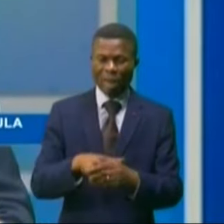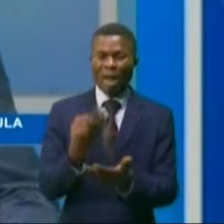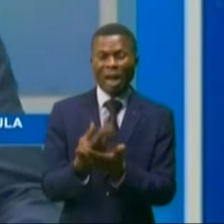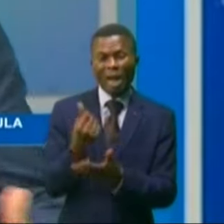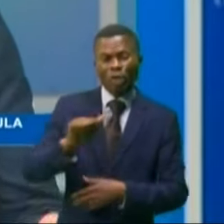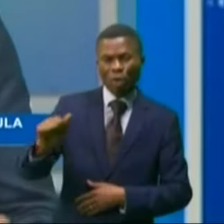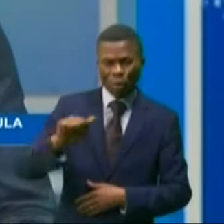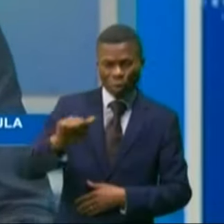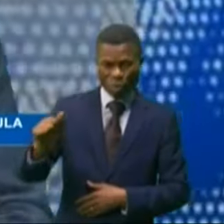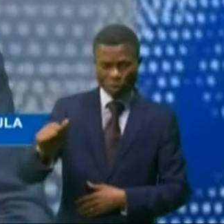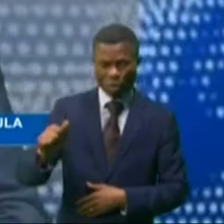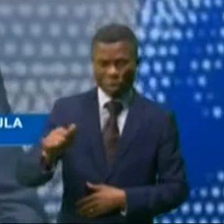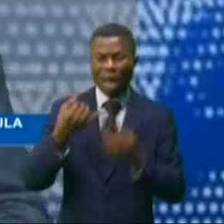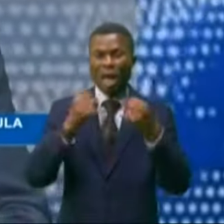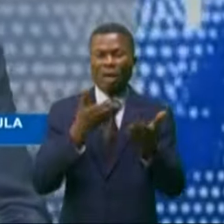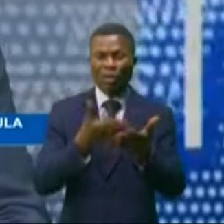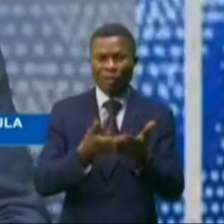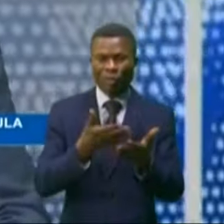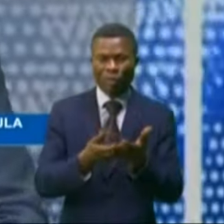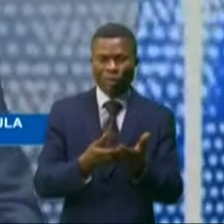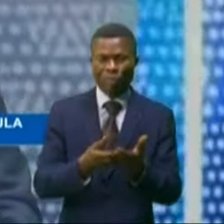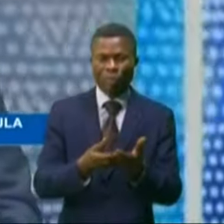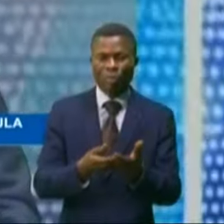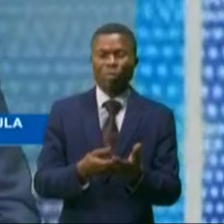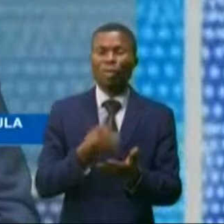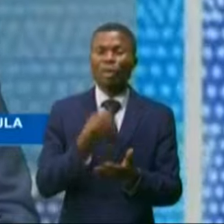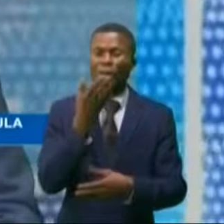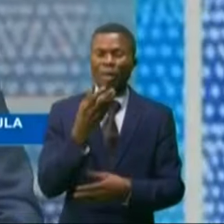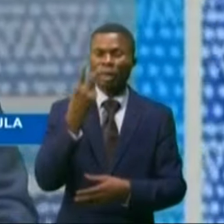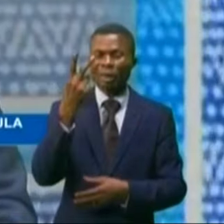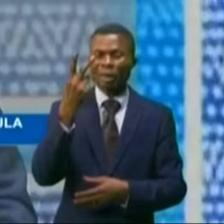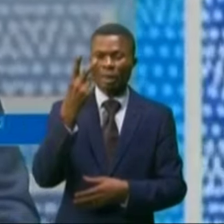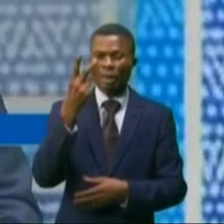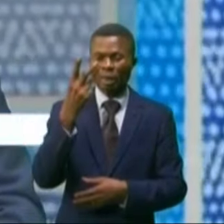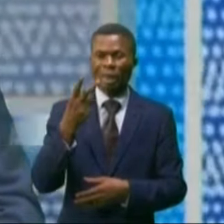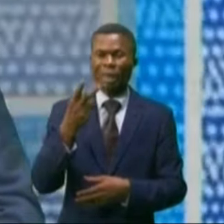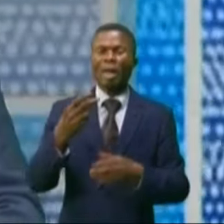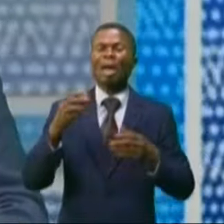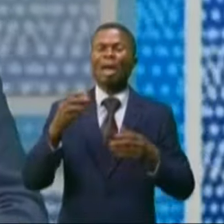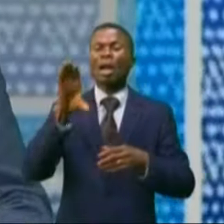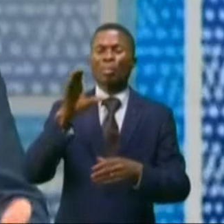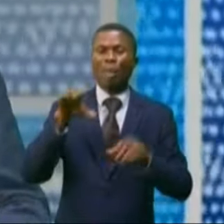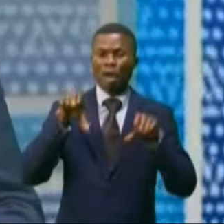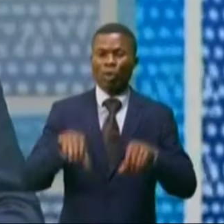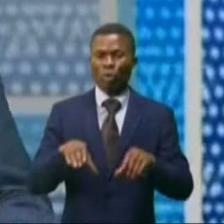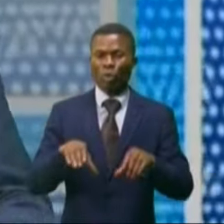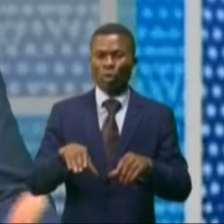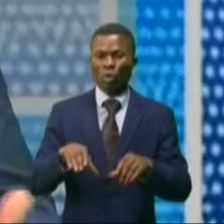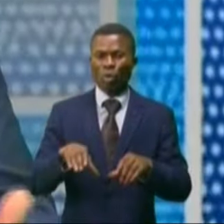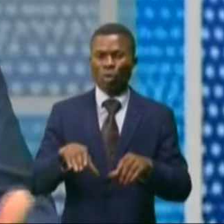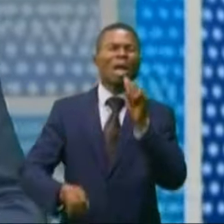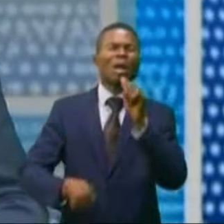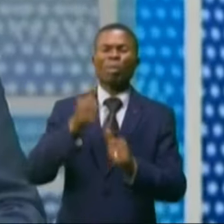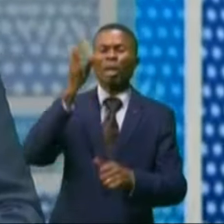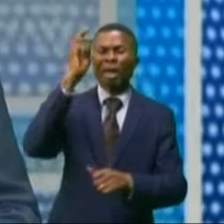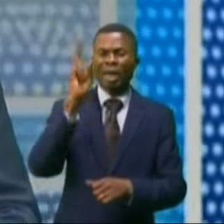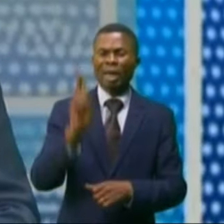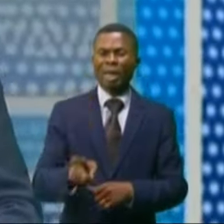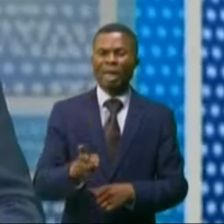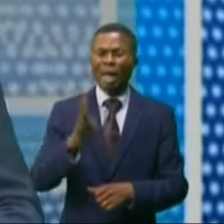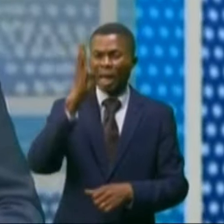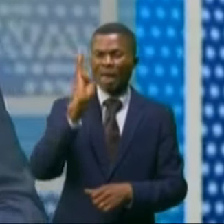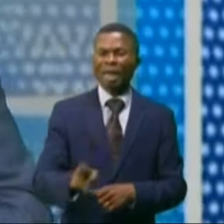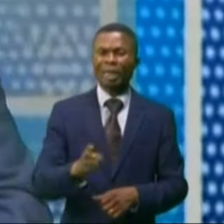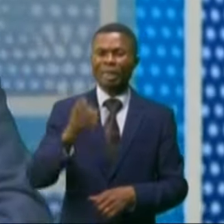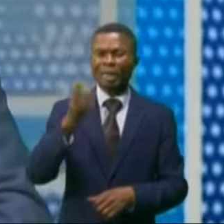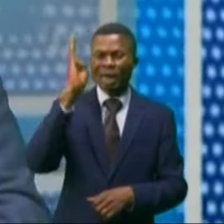Juste à titre d'information, je crois que si on doit prendre nos 2 premières banques du pays, elles dépassent, elles sont autour de 400 voire 450 millions de